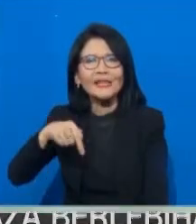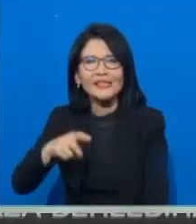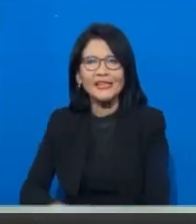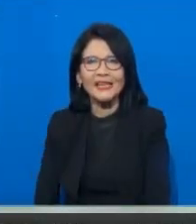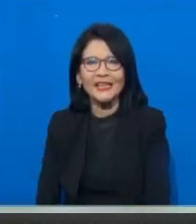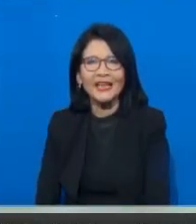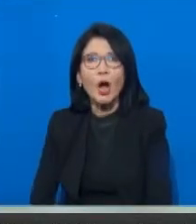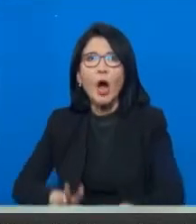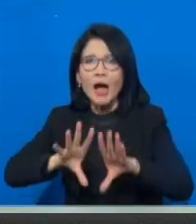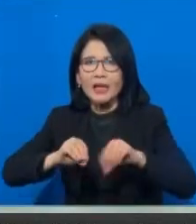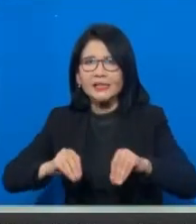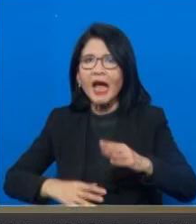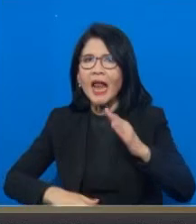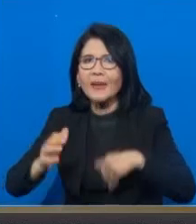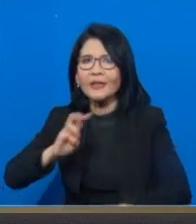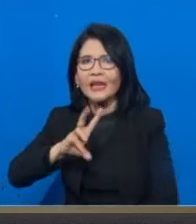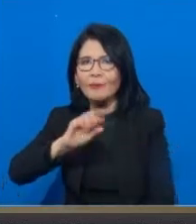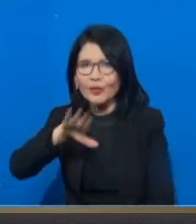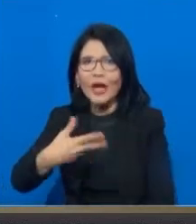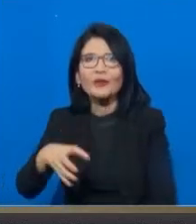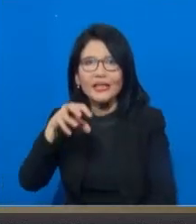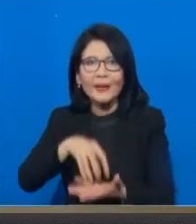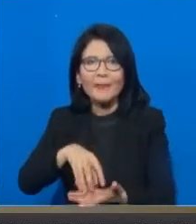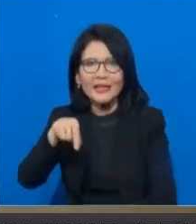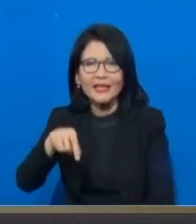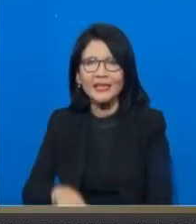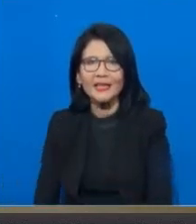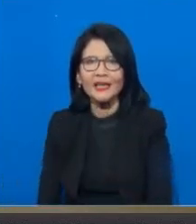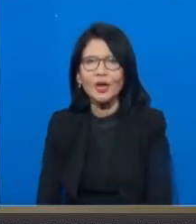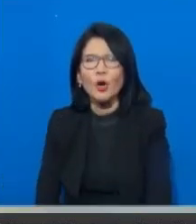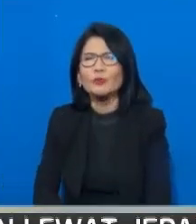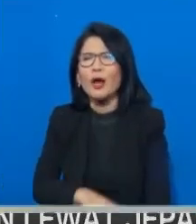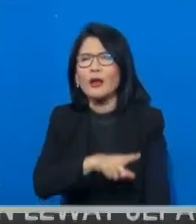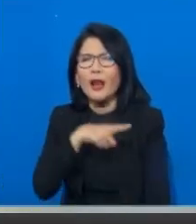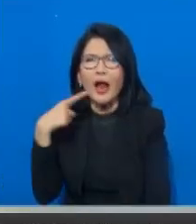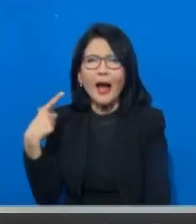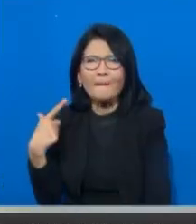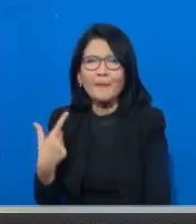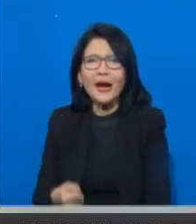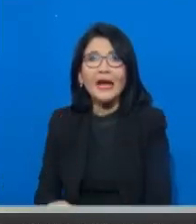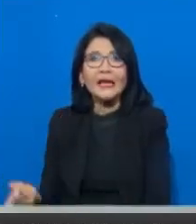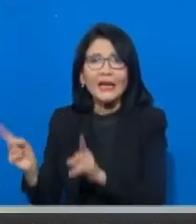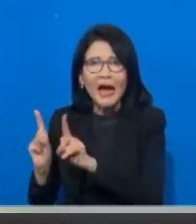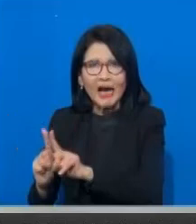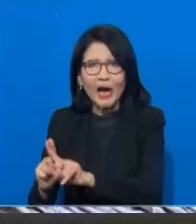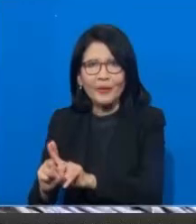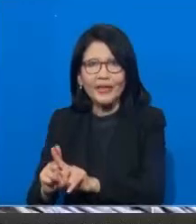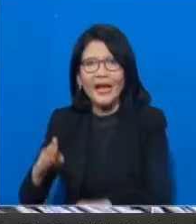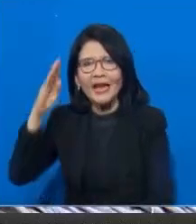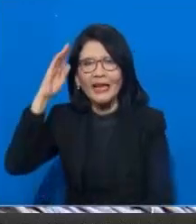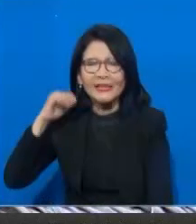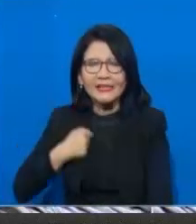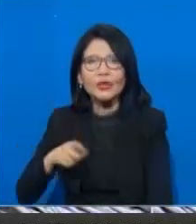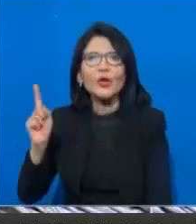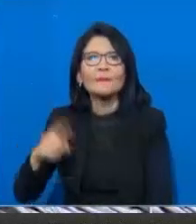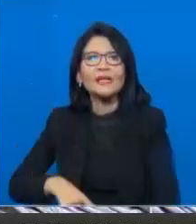pun sudah bekerja lebih dari 30 tahun di tempat ini. Puluhan tahun mengarungi bahtera rumah tangga, Sulika dan suami menjadi